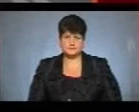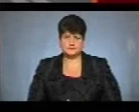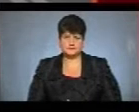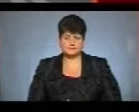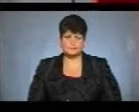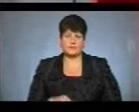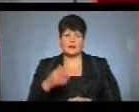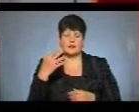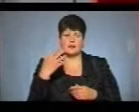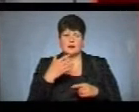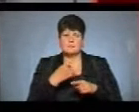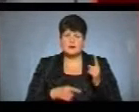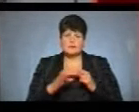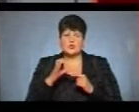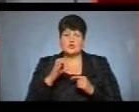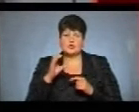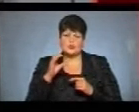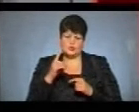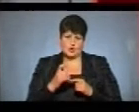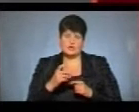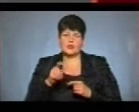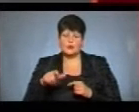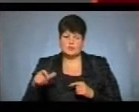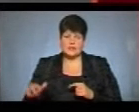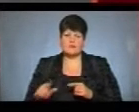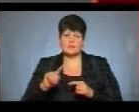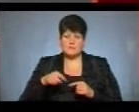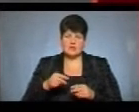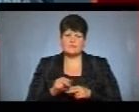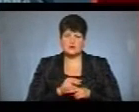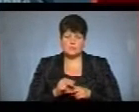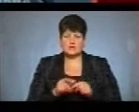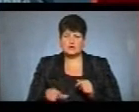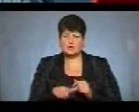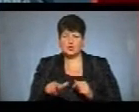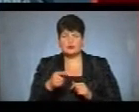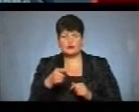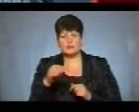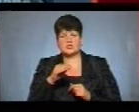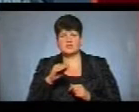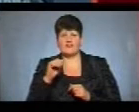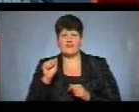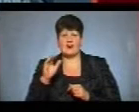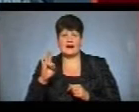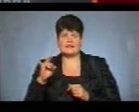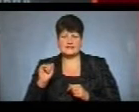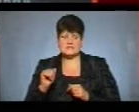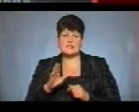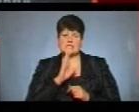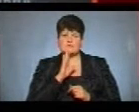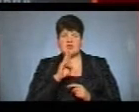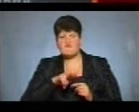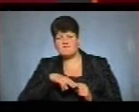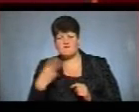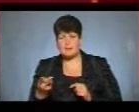Півсотні людей поблизу тернопільського аеропорту вимагали відремонтувати дорогу Тернопіль-Жванець, на якій 15-річна дівчина випала з автобуса і